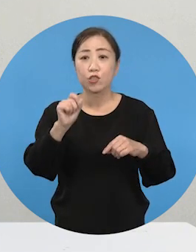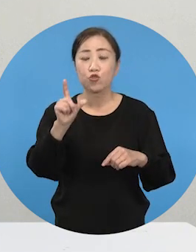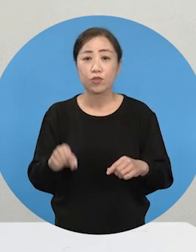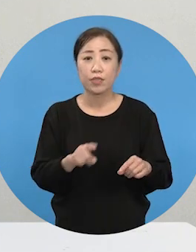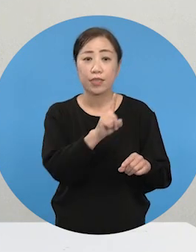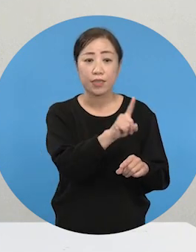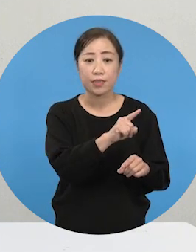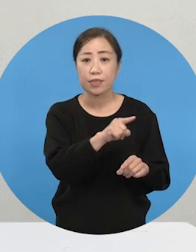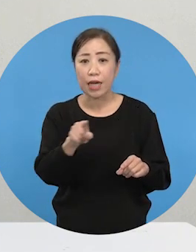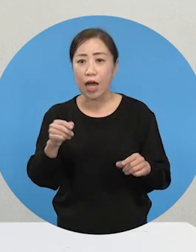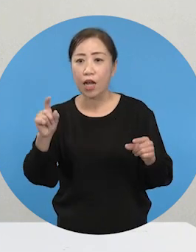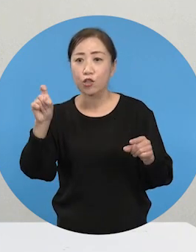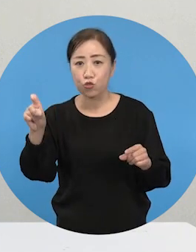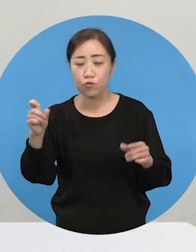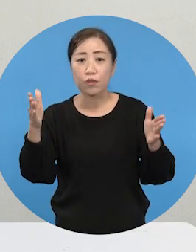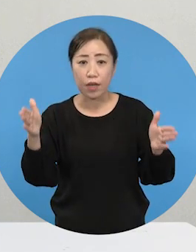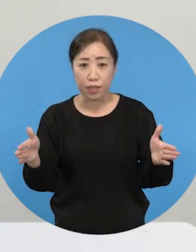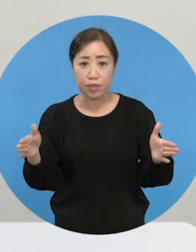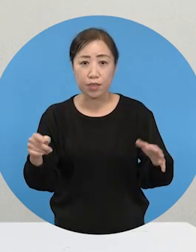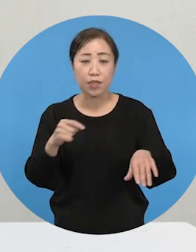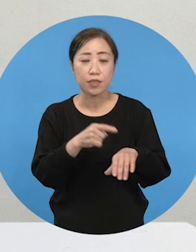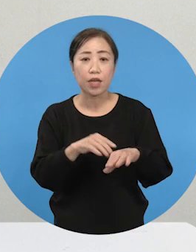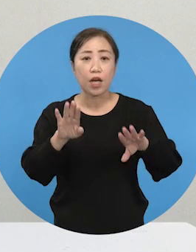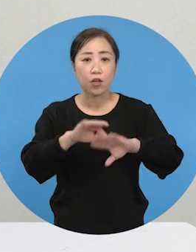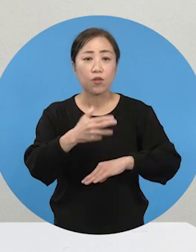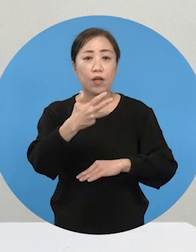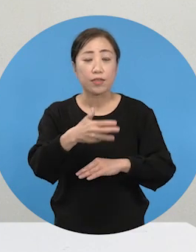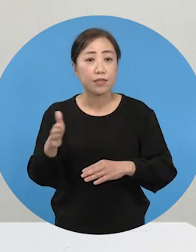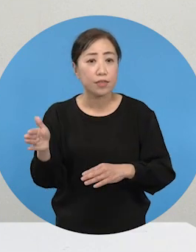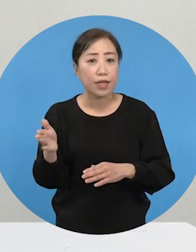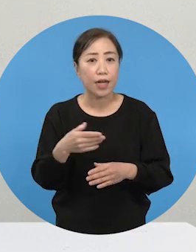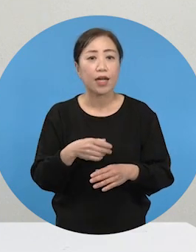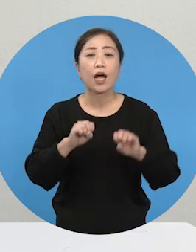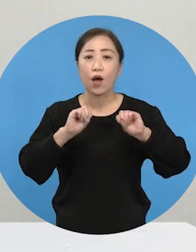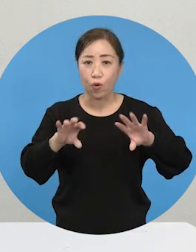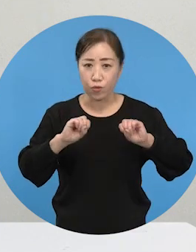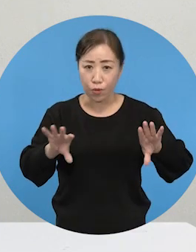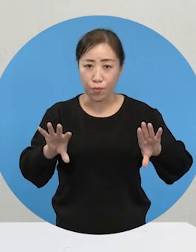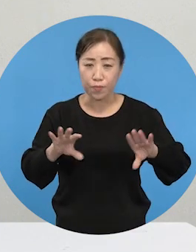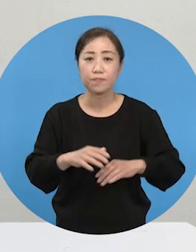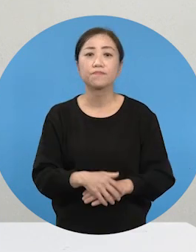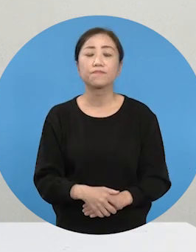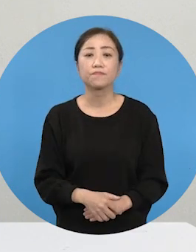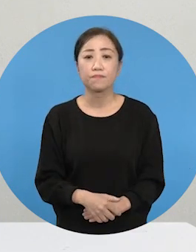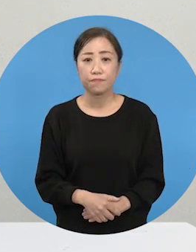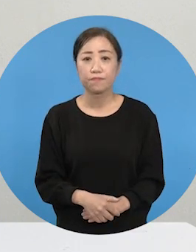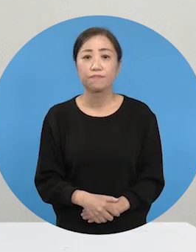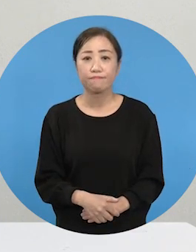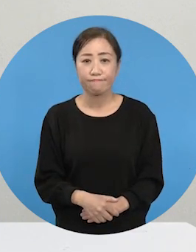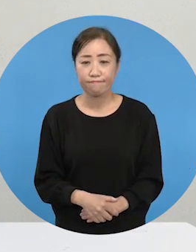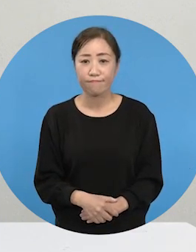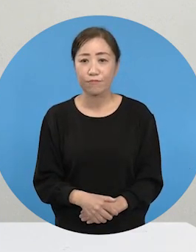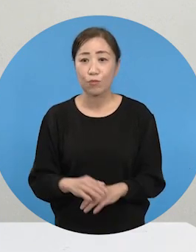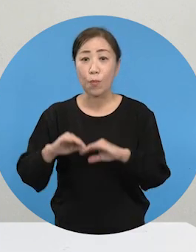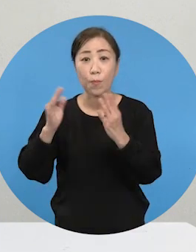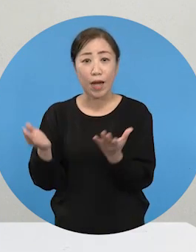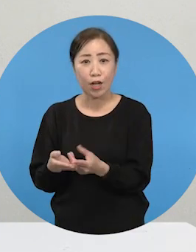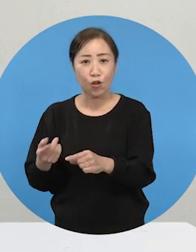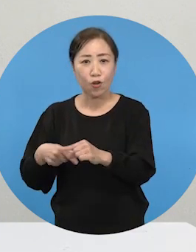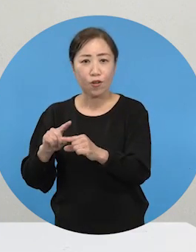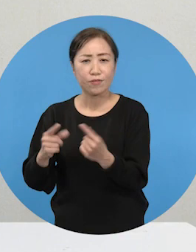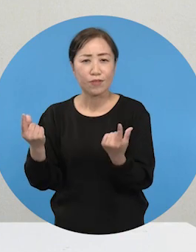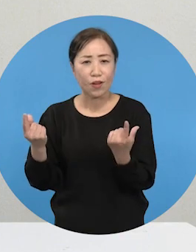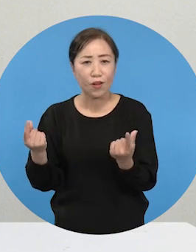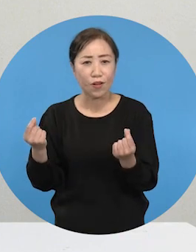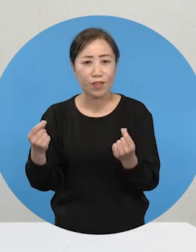月1日から10日まで毎日夜8時から放送いたします。引き続きお楽しみ